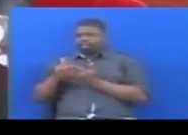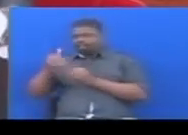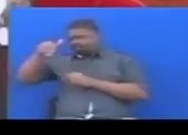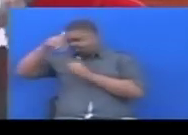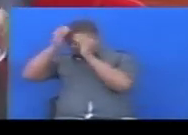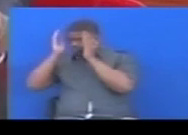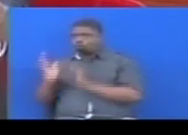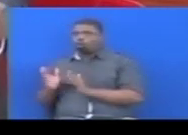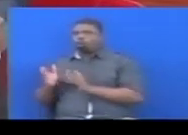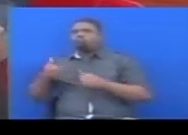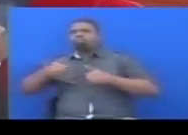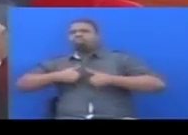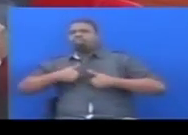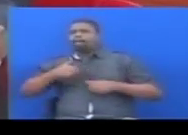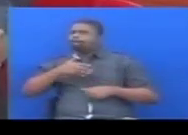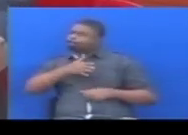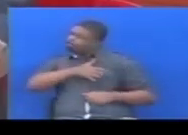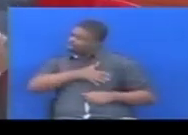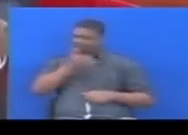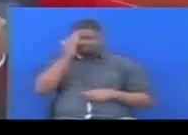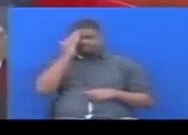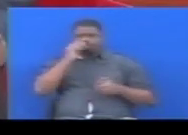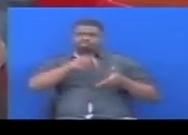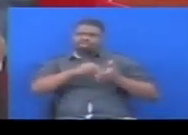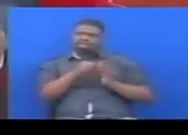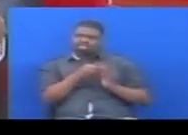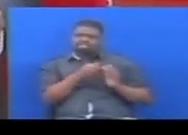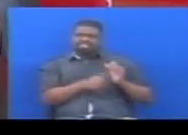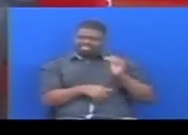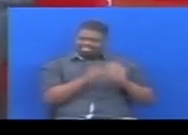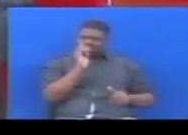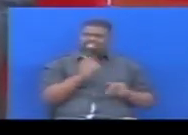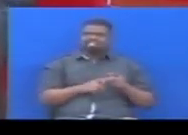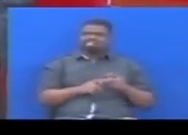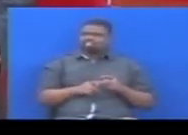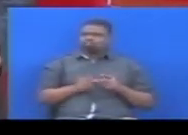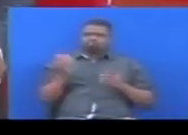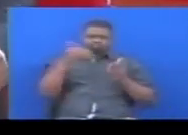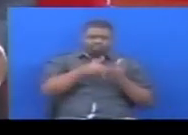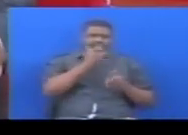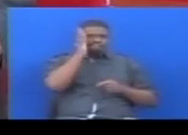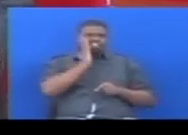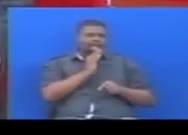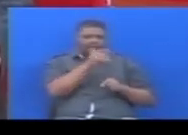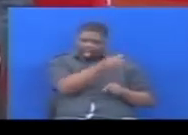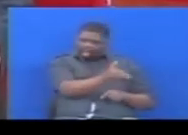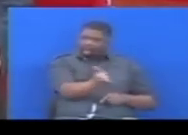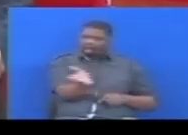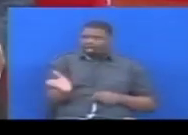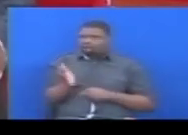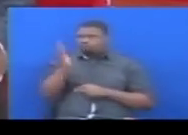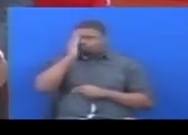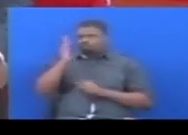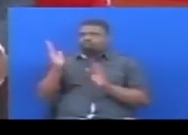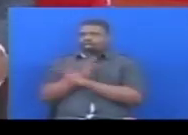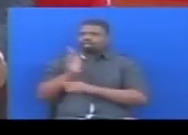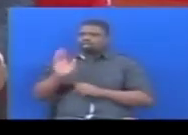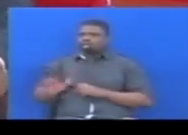wa kuwafikia vijana hawa hasa walio katika shule za sekondari na kwenye vyuo ili kujua hali zao katika mkakati wa